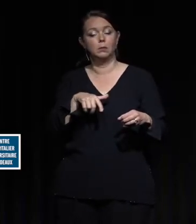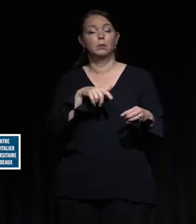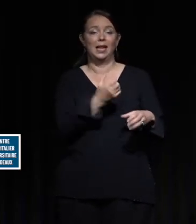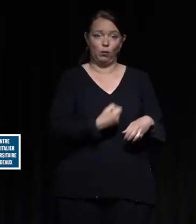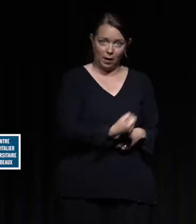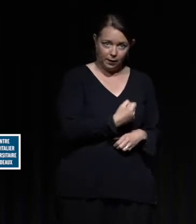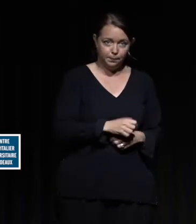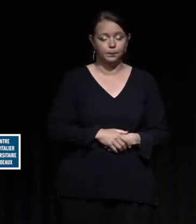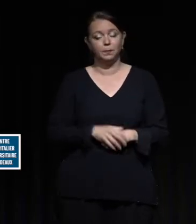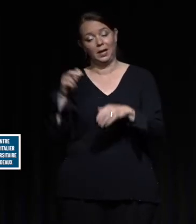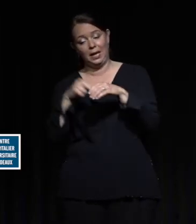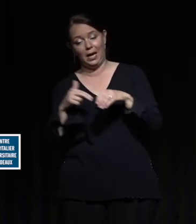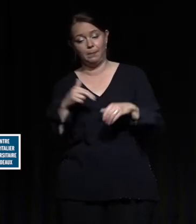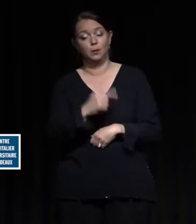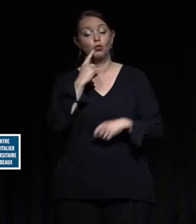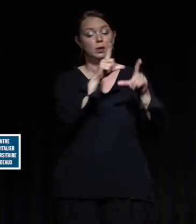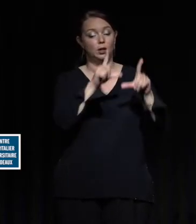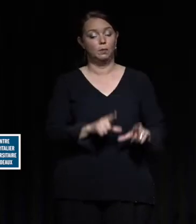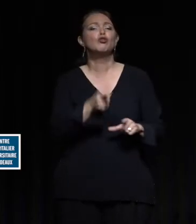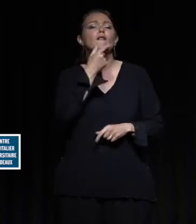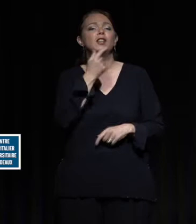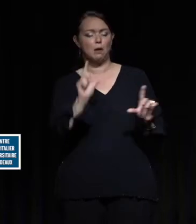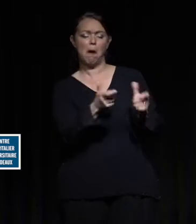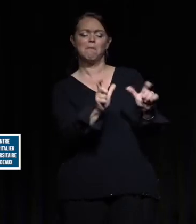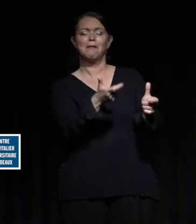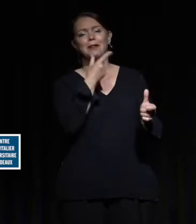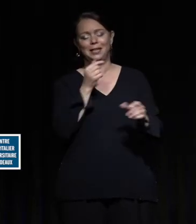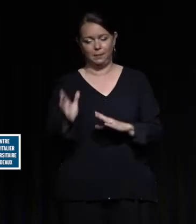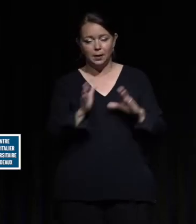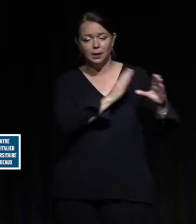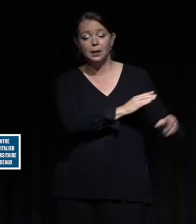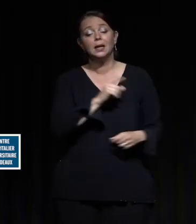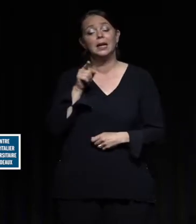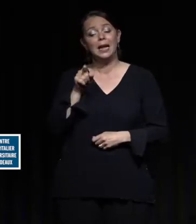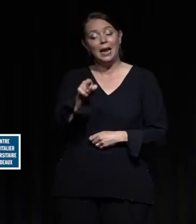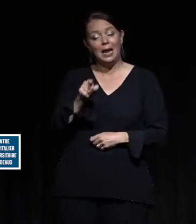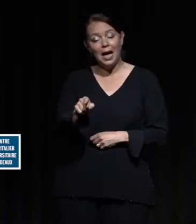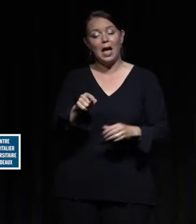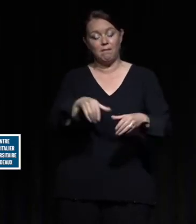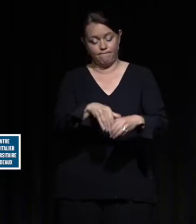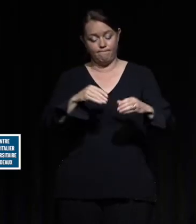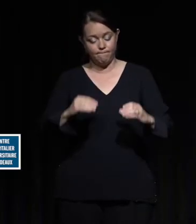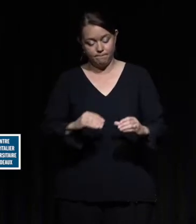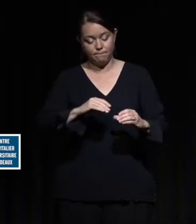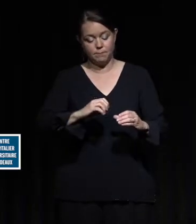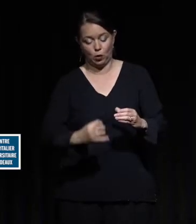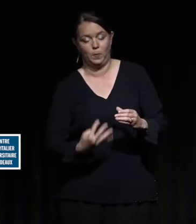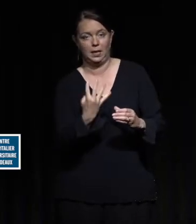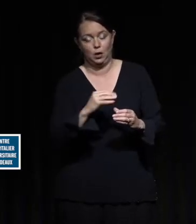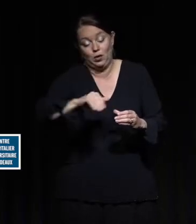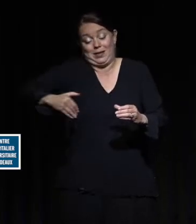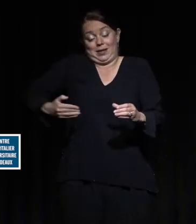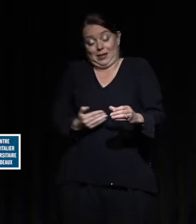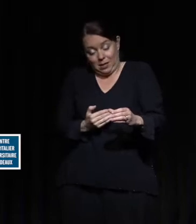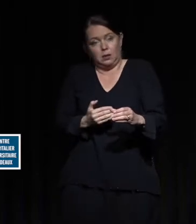sont faciles quand c'est comme ça. Là, vous avez ce qu'on appelle une endométriose profonde postérieure. Là, si on